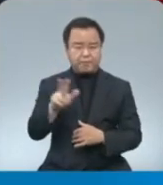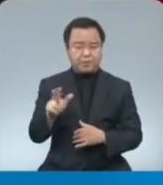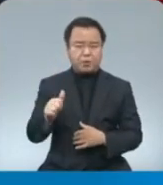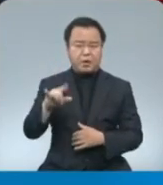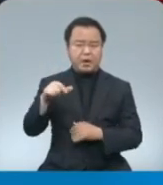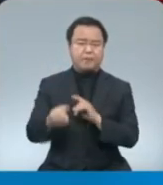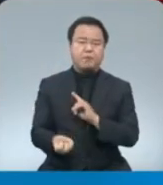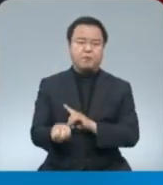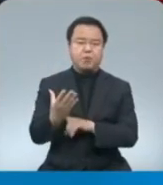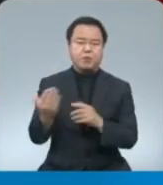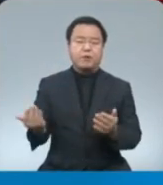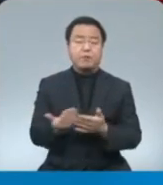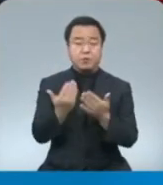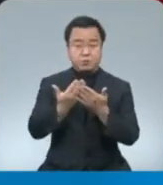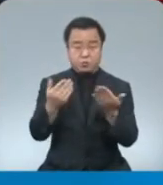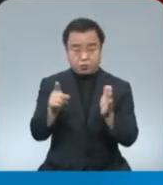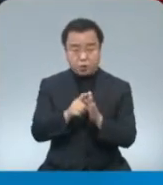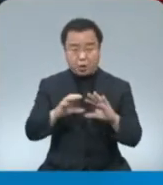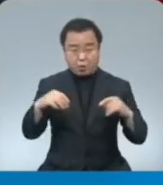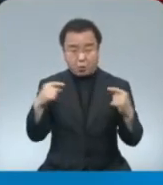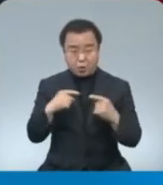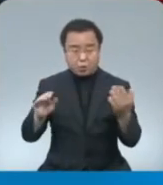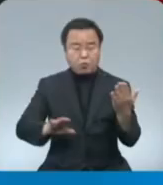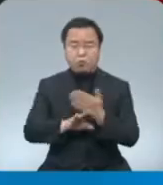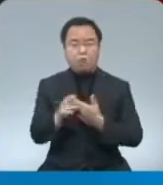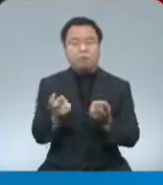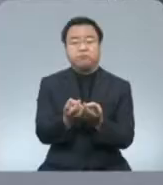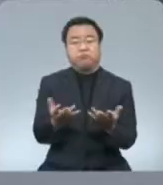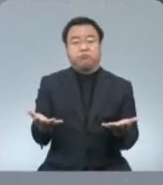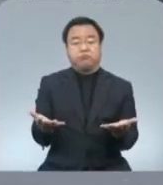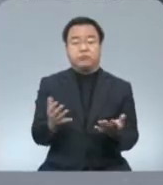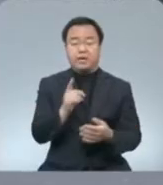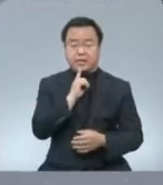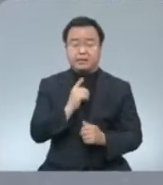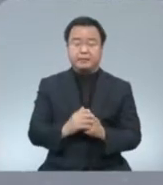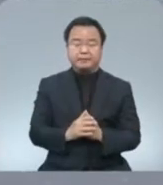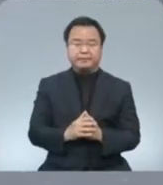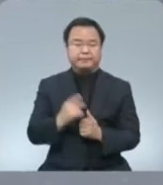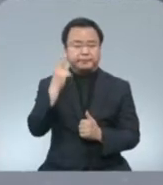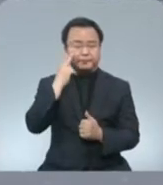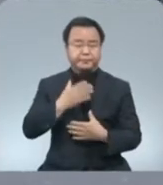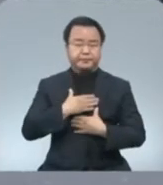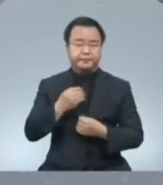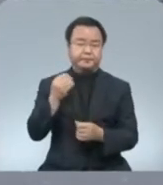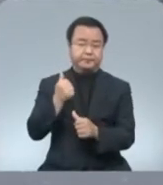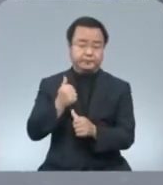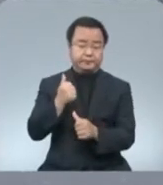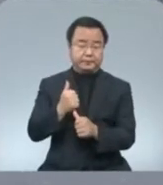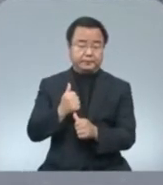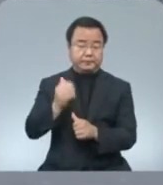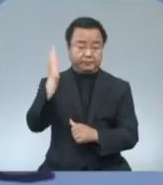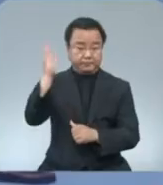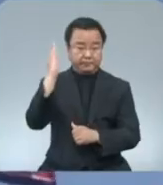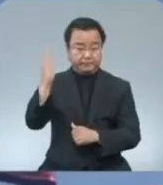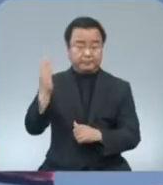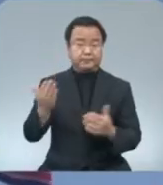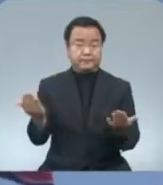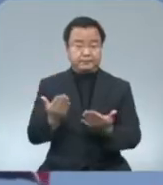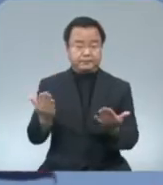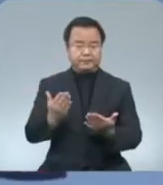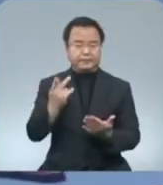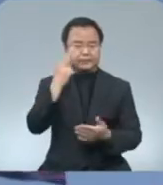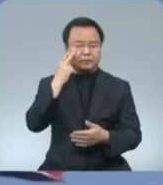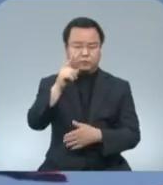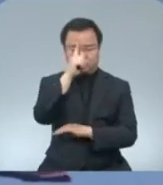взаимовыгодно дополняют друг друга сказал ною dog ранее в интервью и бесси советника президента